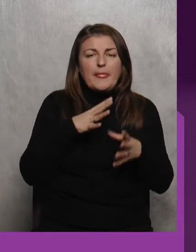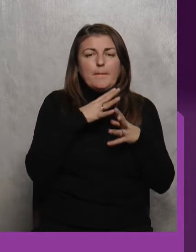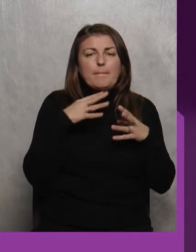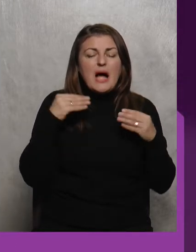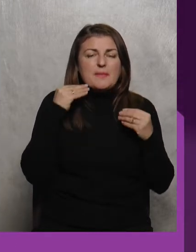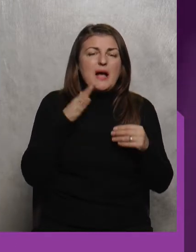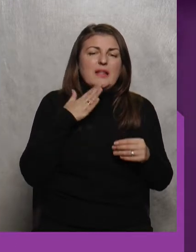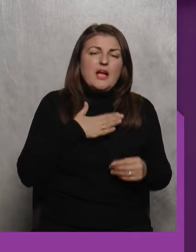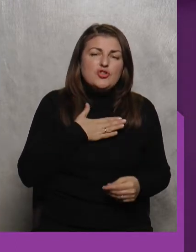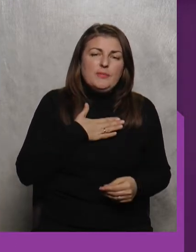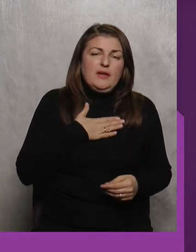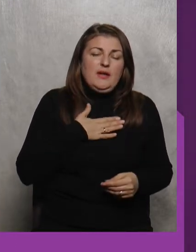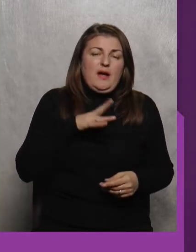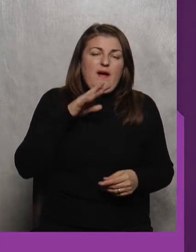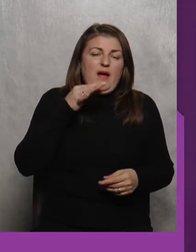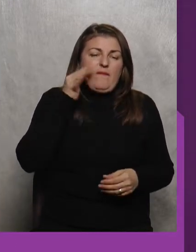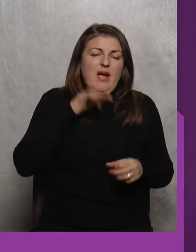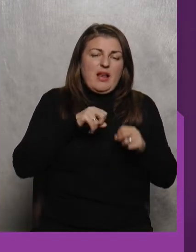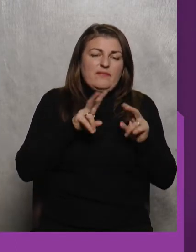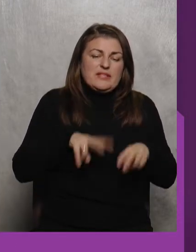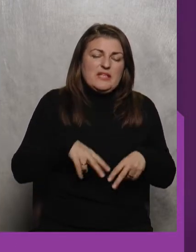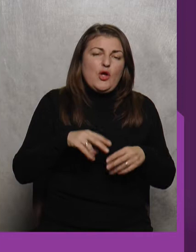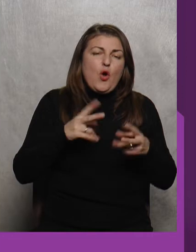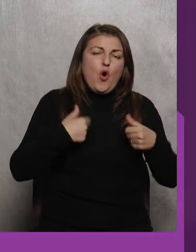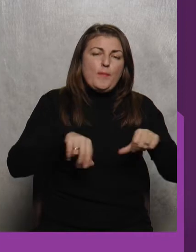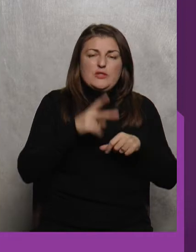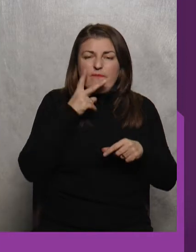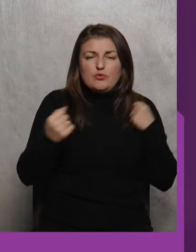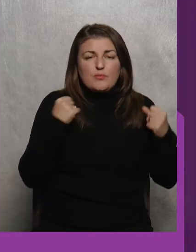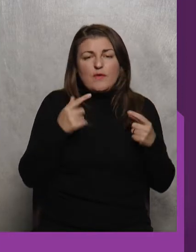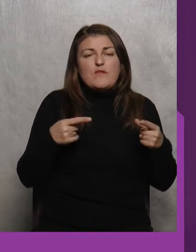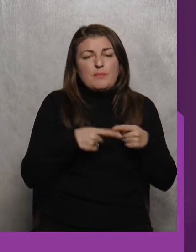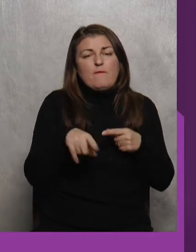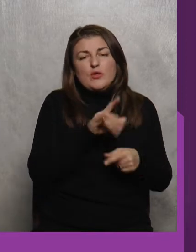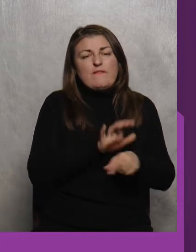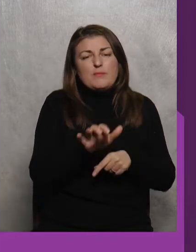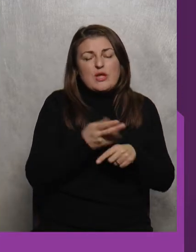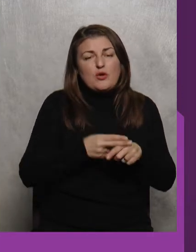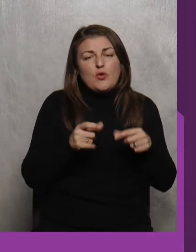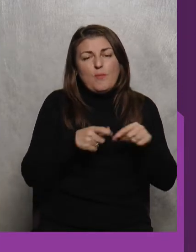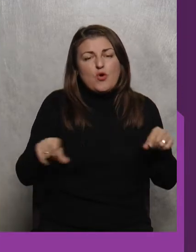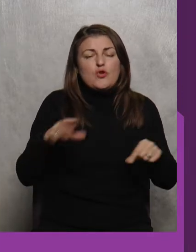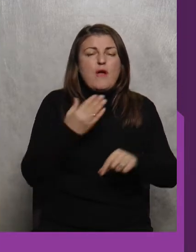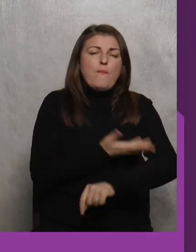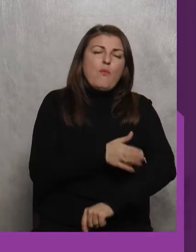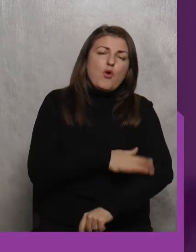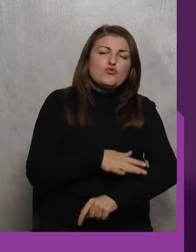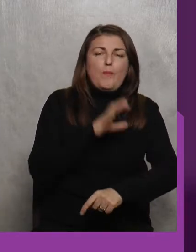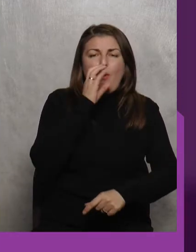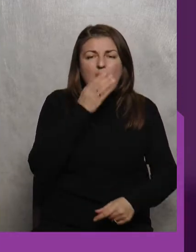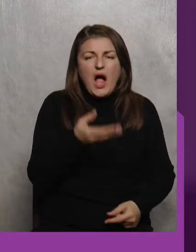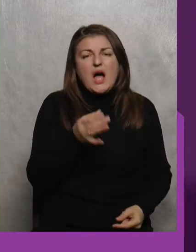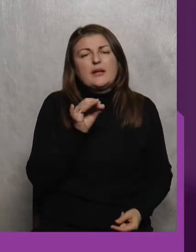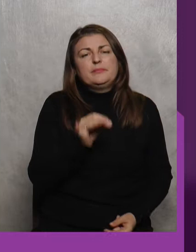багатьма нашими кваліфікаційними комісіями виду спорту. Відповідно, вони випускаються і в Польщі, і в Болгарії, і